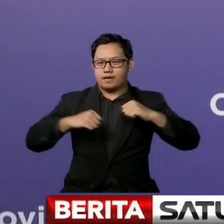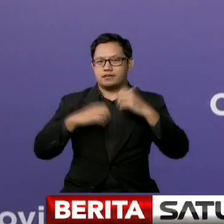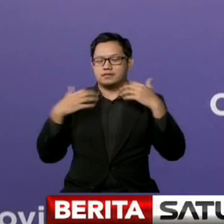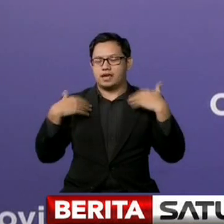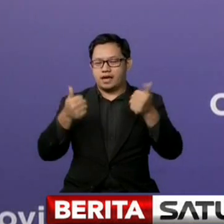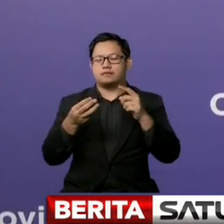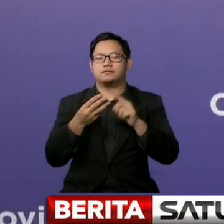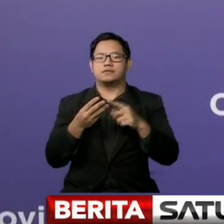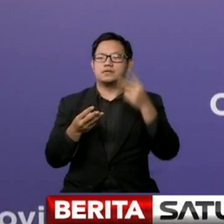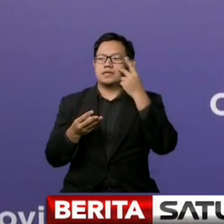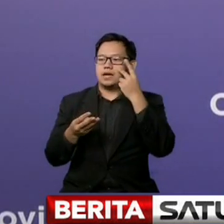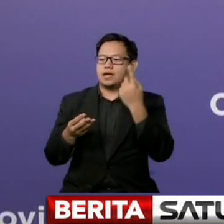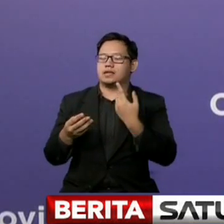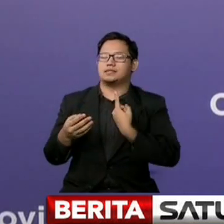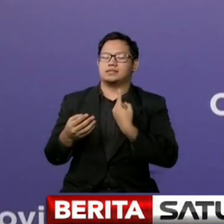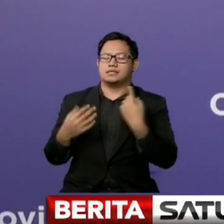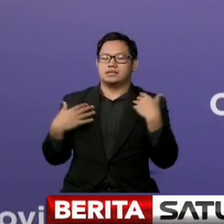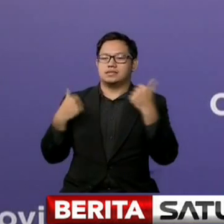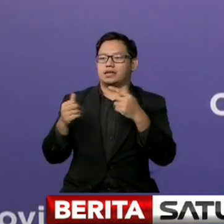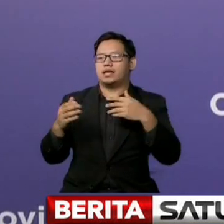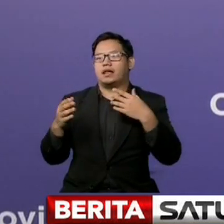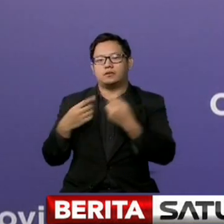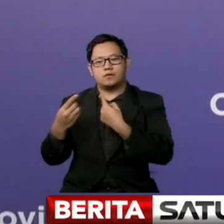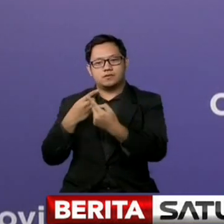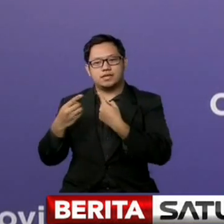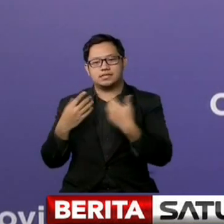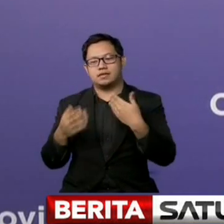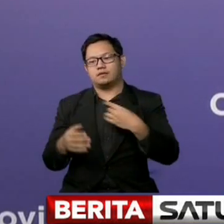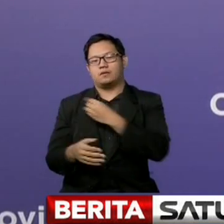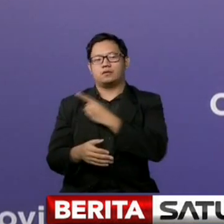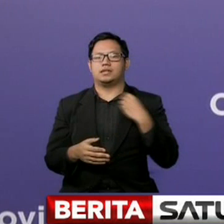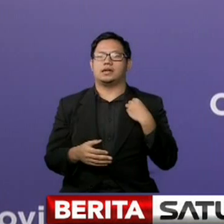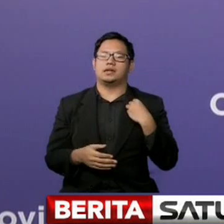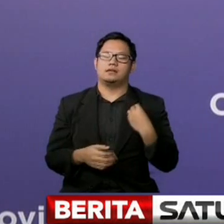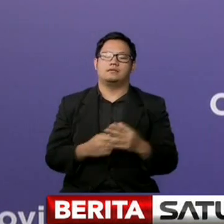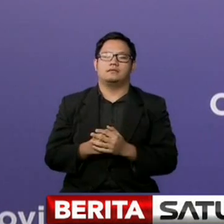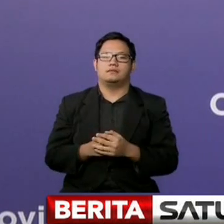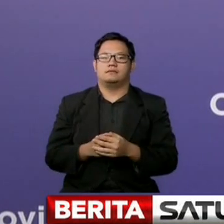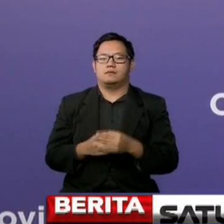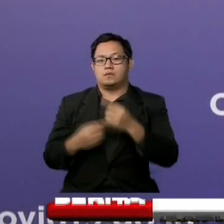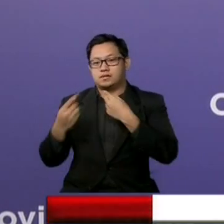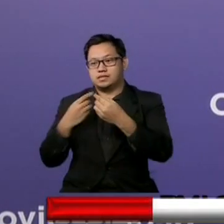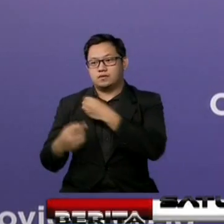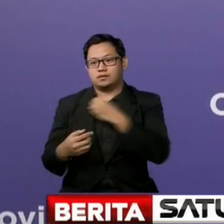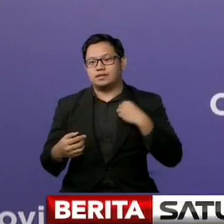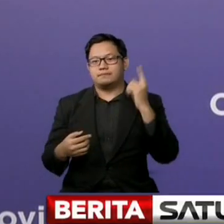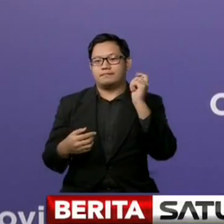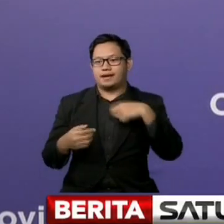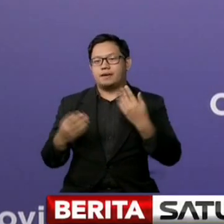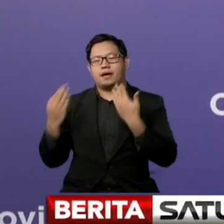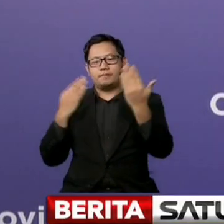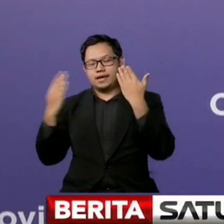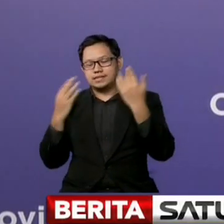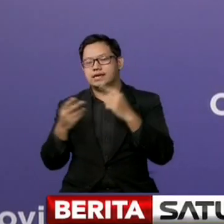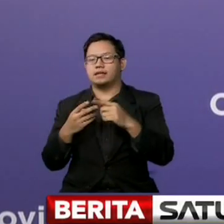melakukan pemeriksaan kesehatan ke dokter konsultasi dengan dokter apabila memungkinkan dengan bantuan telemedis atau konsultasi online